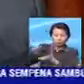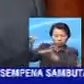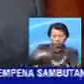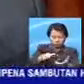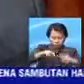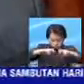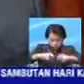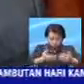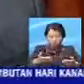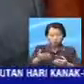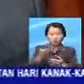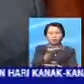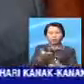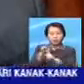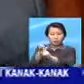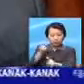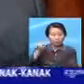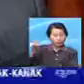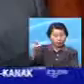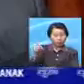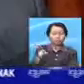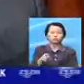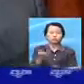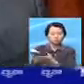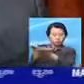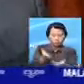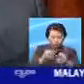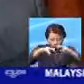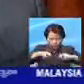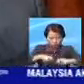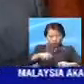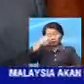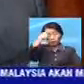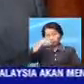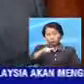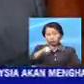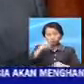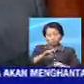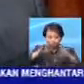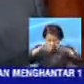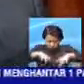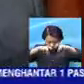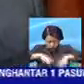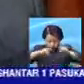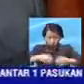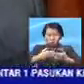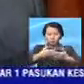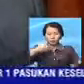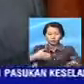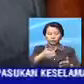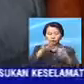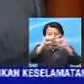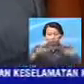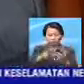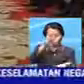mengkajiuk-prodang jang dan Yunan untuk diuji kaji sebelum persijilan